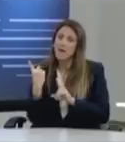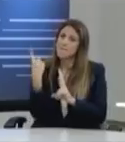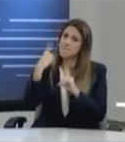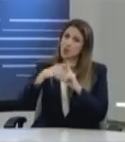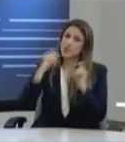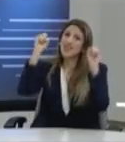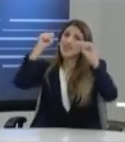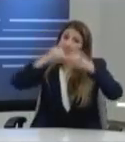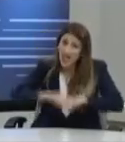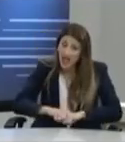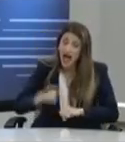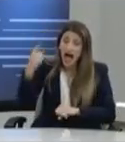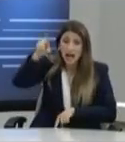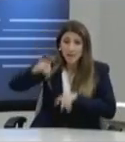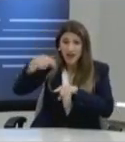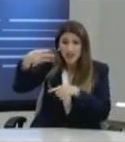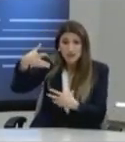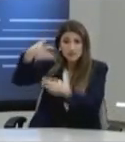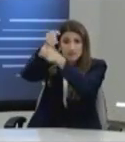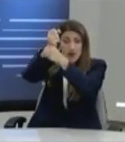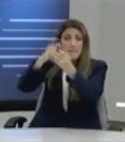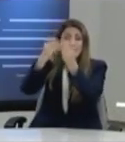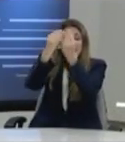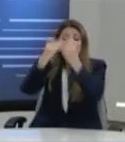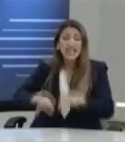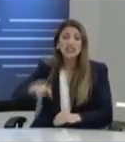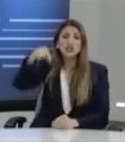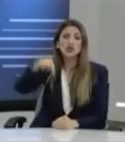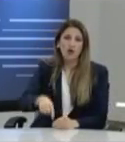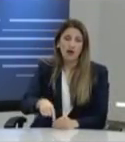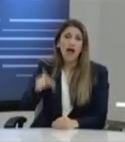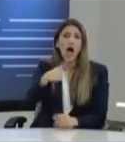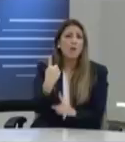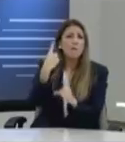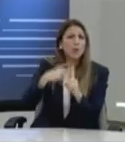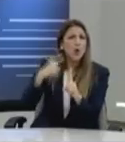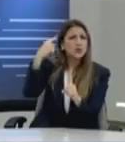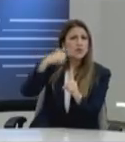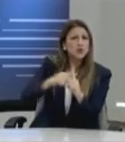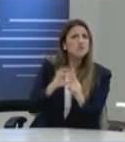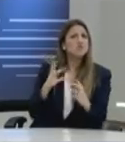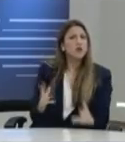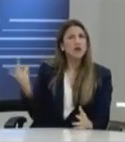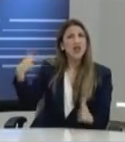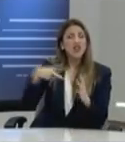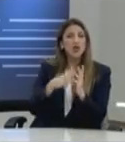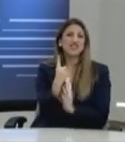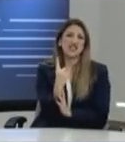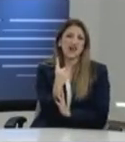άλλα ζητήματα. Και αυτές έγιναν το 2001. Λοιπόν, έγιναν πριν από 17 χρόνια. Λοιπόν, πια,